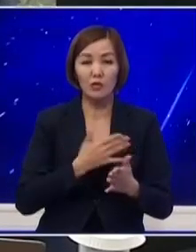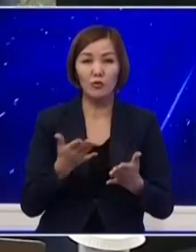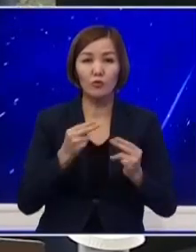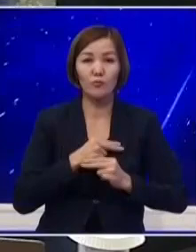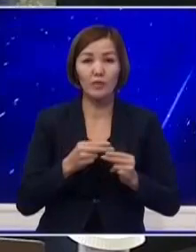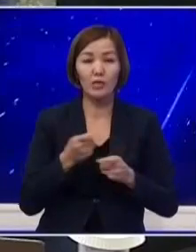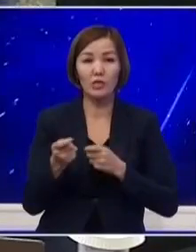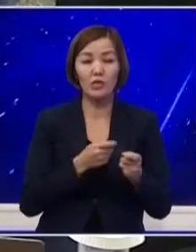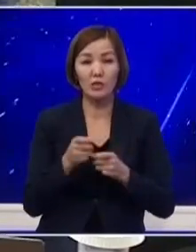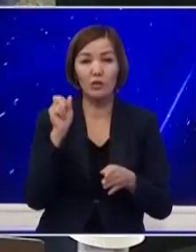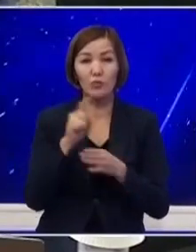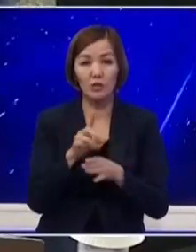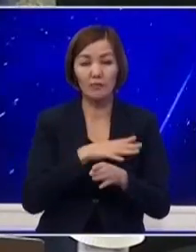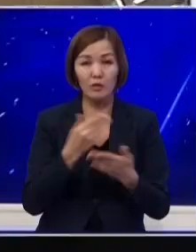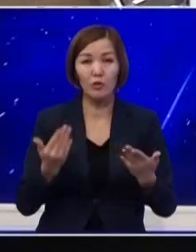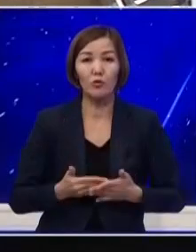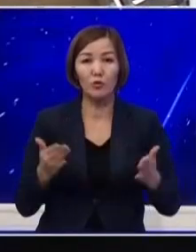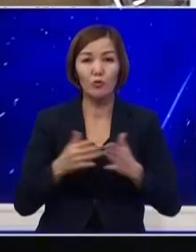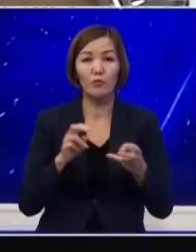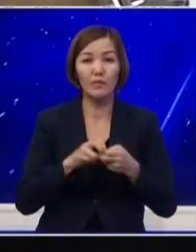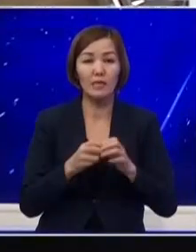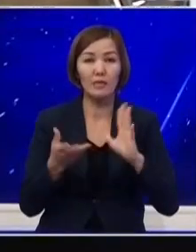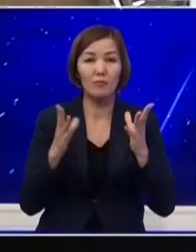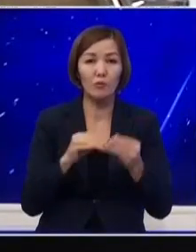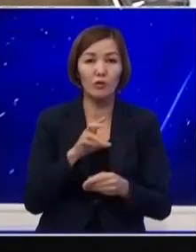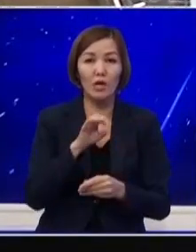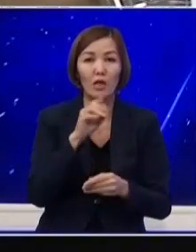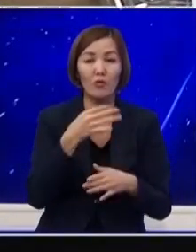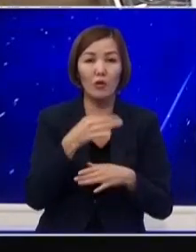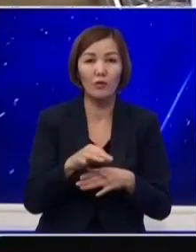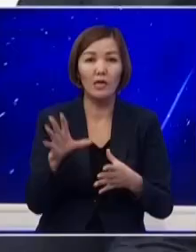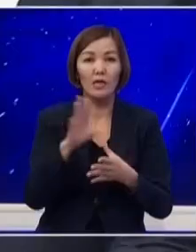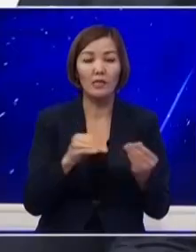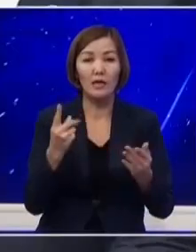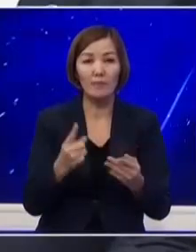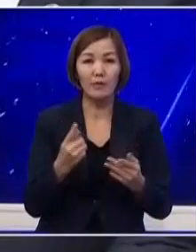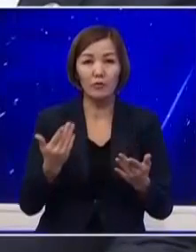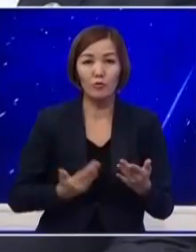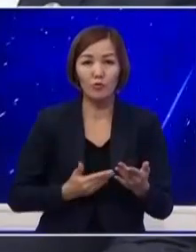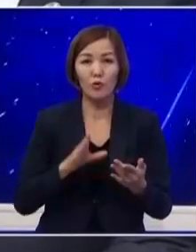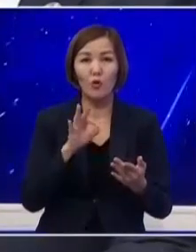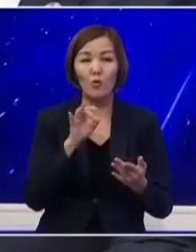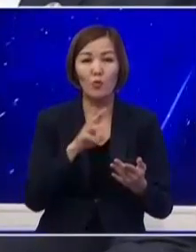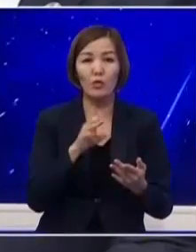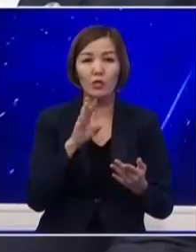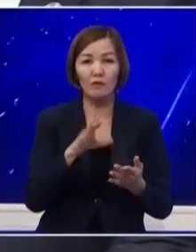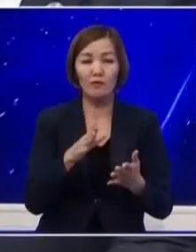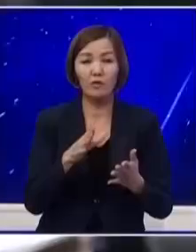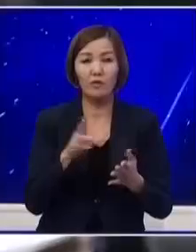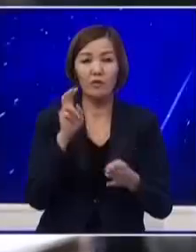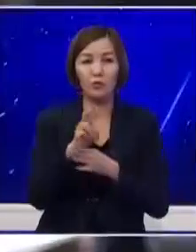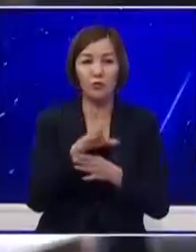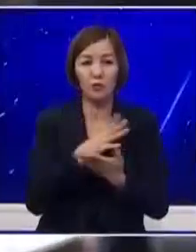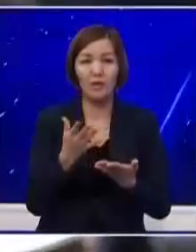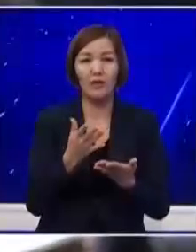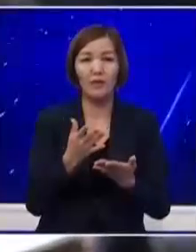жөніндегі жұмысқа жетекшілік етуді тапсырды. Тұрғын үй мәселесі бойынша Алакөл ауданының тағы бір тұрғыны Өрік Өтеншиева да